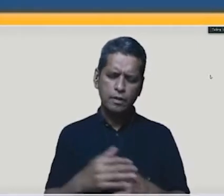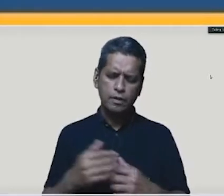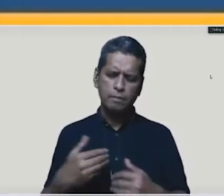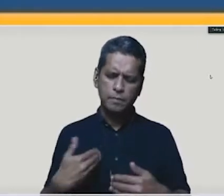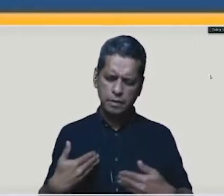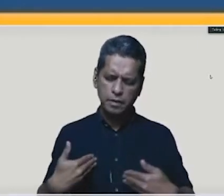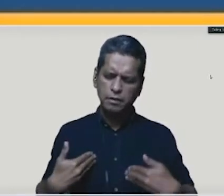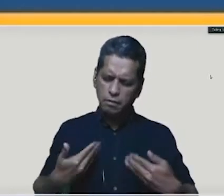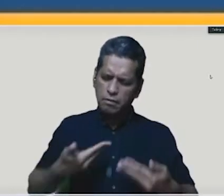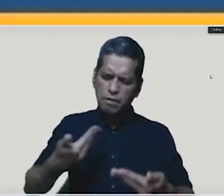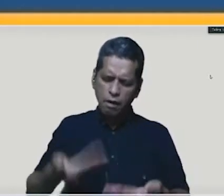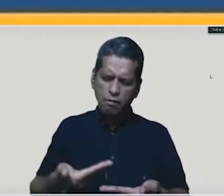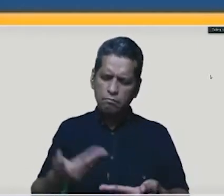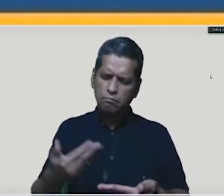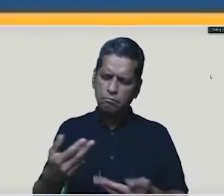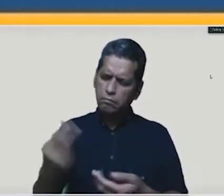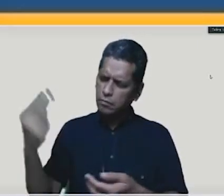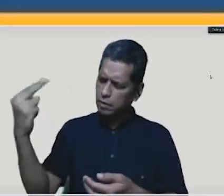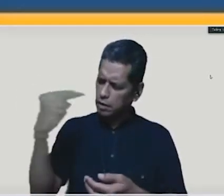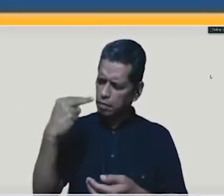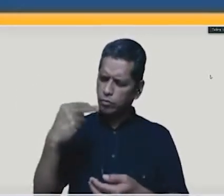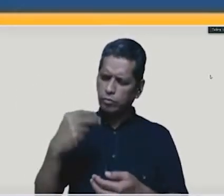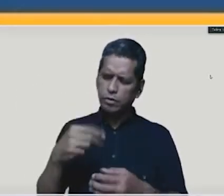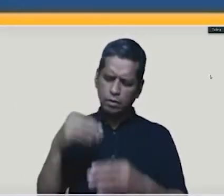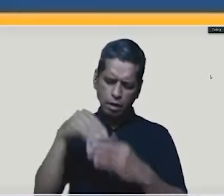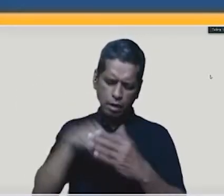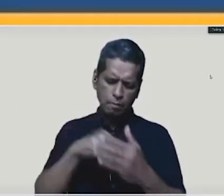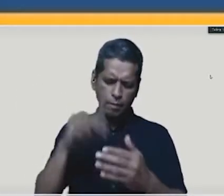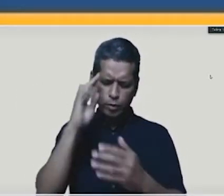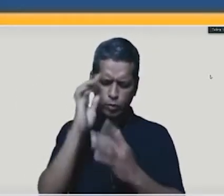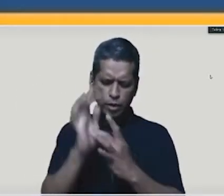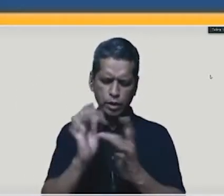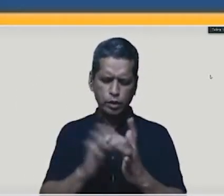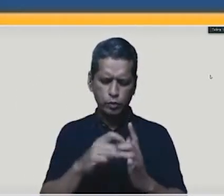siap mengikuti bimbingan Mu didalam nama Yesus Ameng